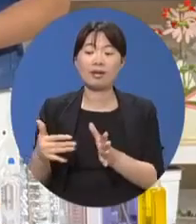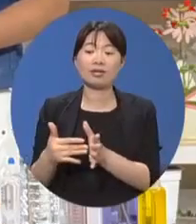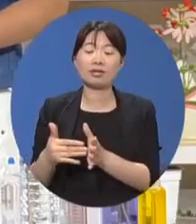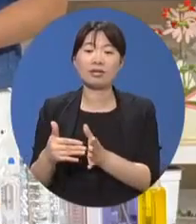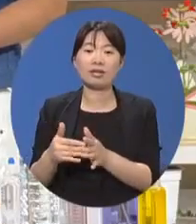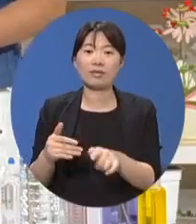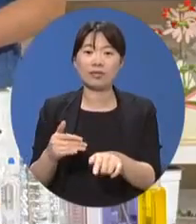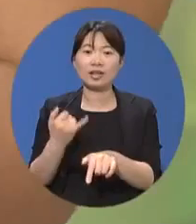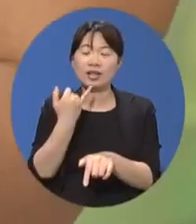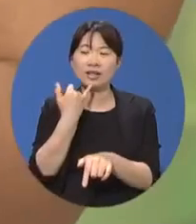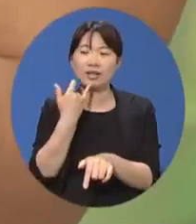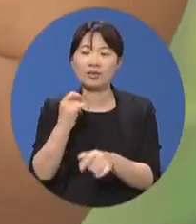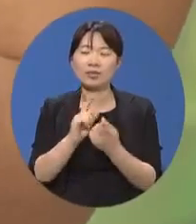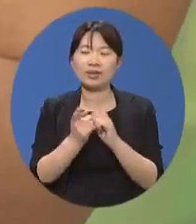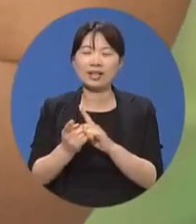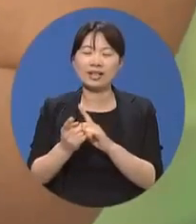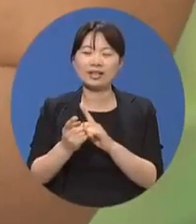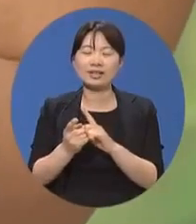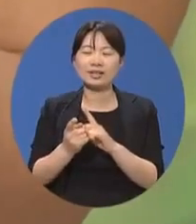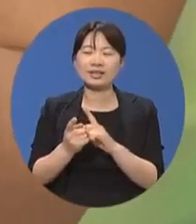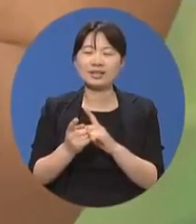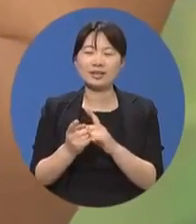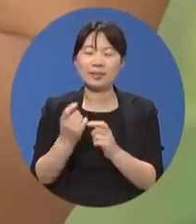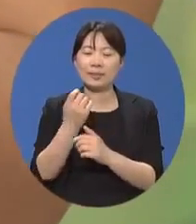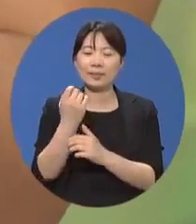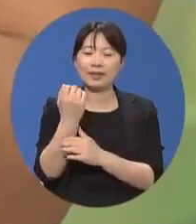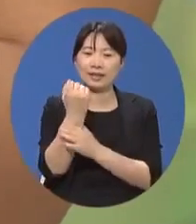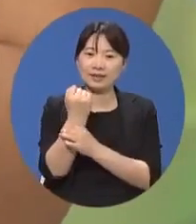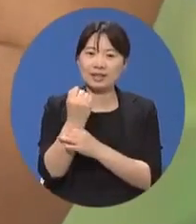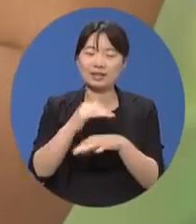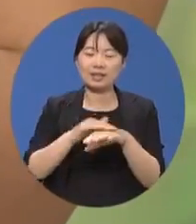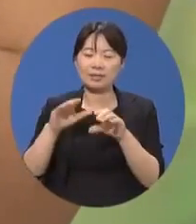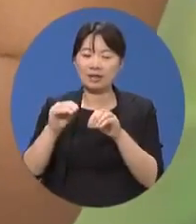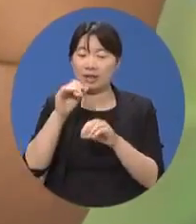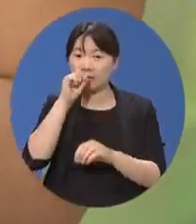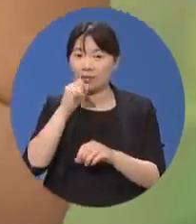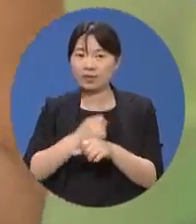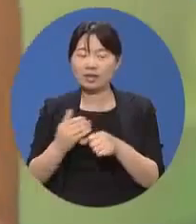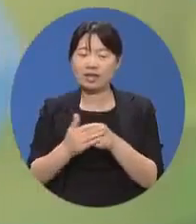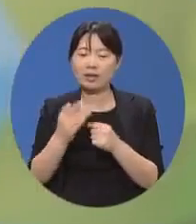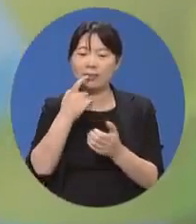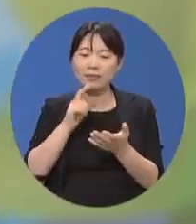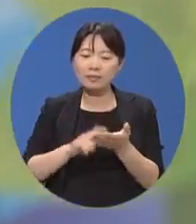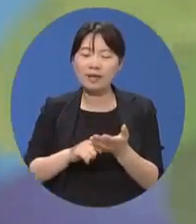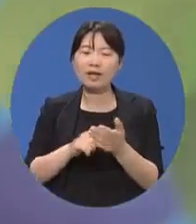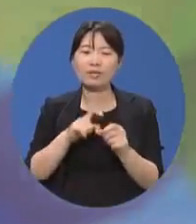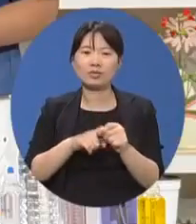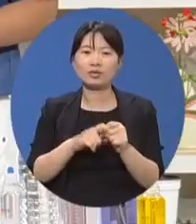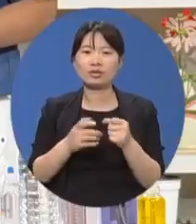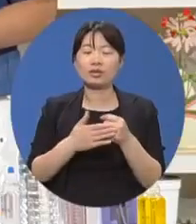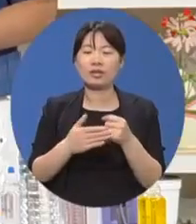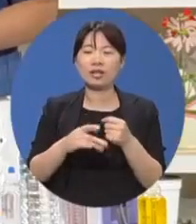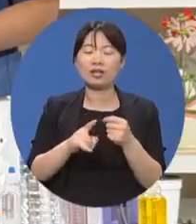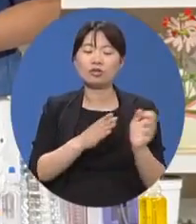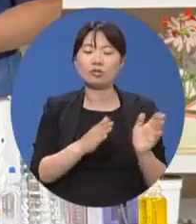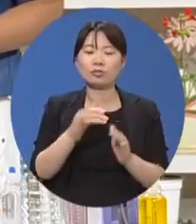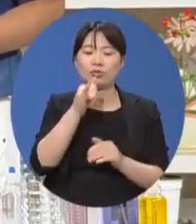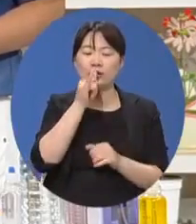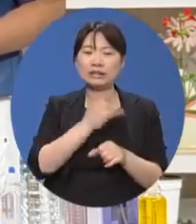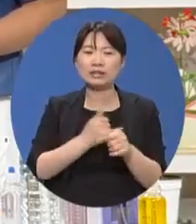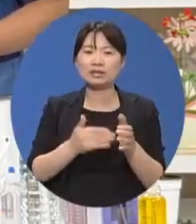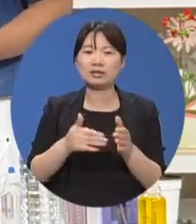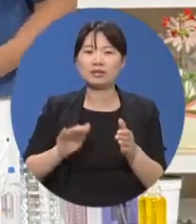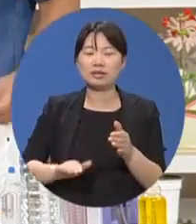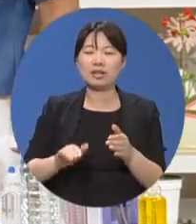이렇게 p 오셔도 되고 대신 심지가 좀 잘 말라 2명이 좋거든 야 그게 좀 더 쉽게 피우시는 하면 돼요 지금 준비 해 왔는데 이렇게